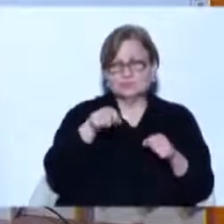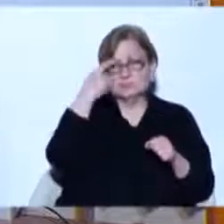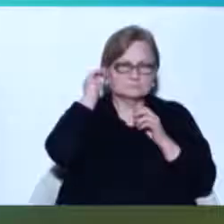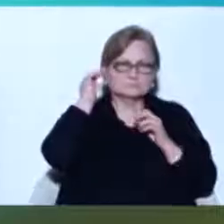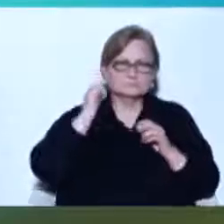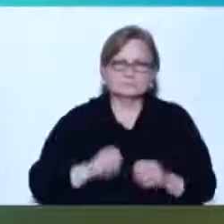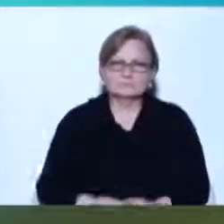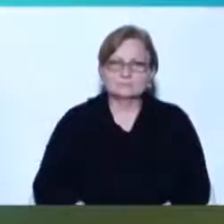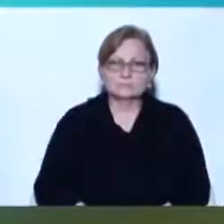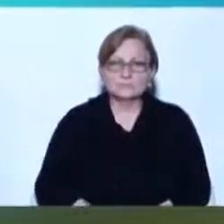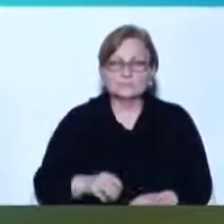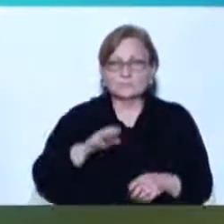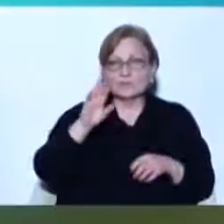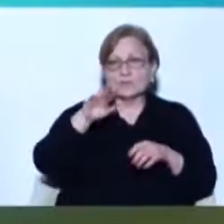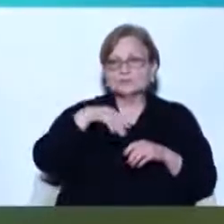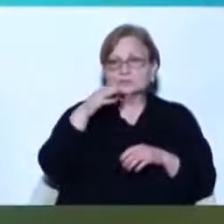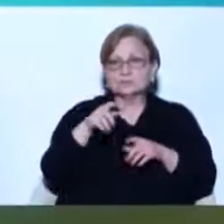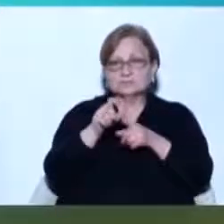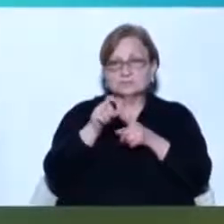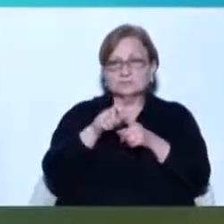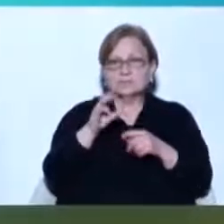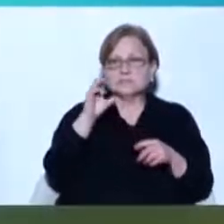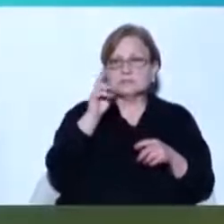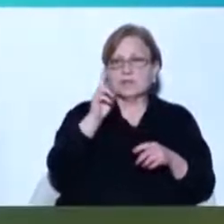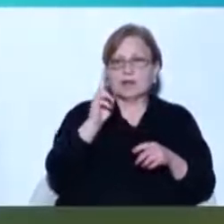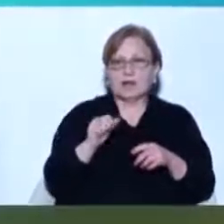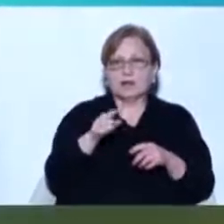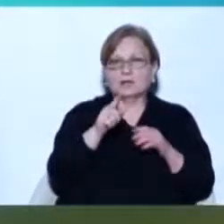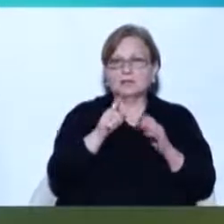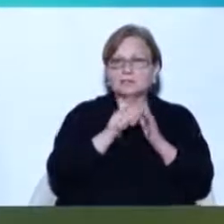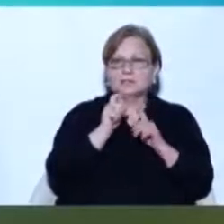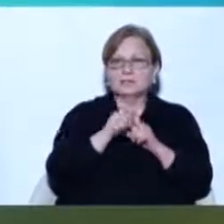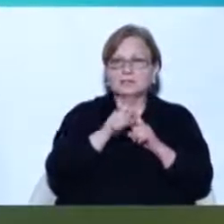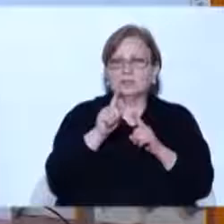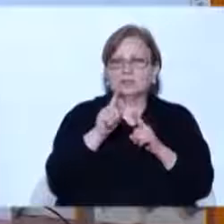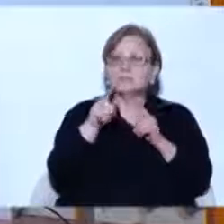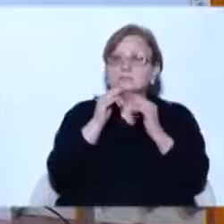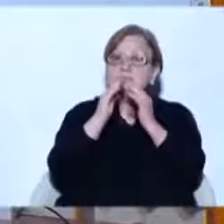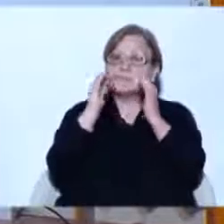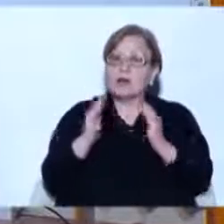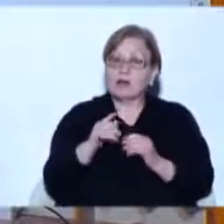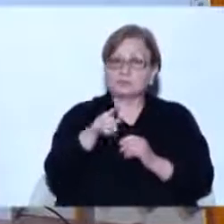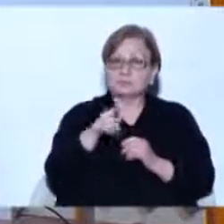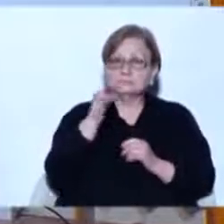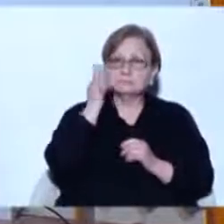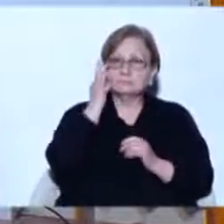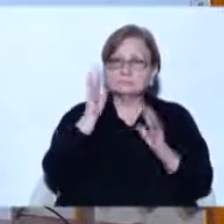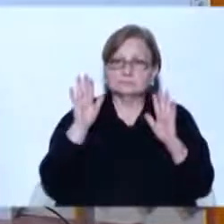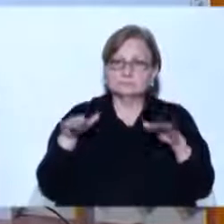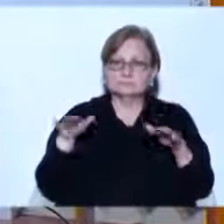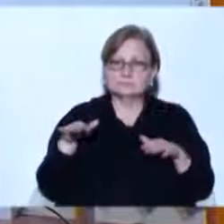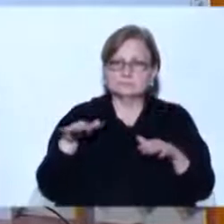მოიფიქრო. შემდეგი სიტყვა არის სკა. სად ცხოვრობდა ჩვენი ტოტო? ის